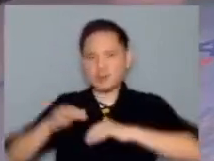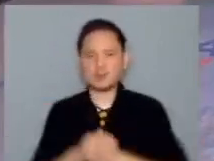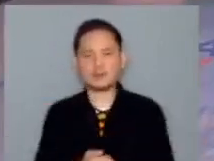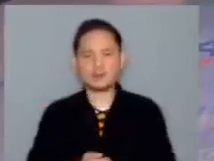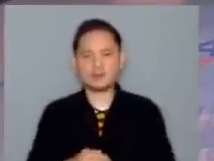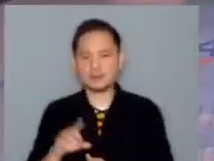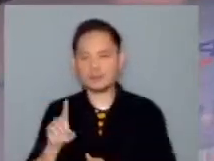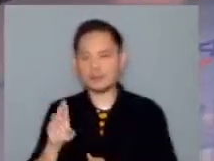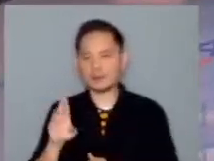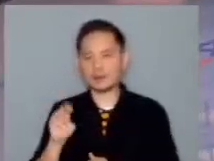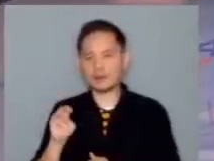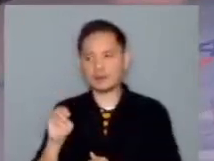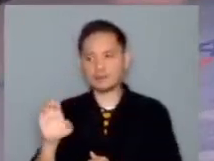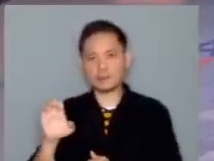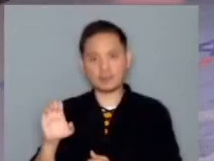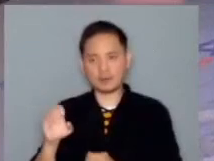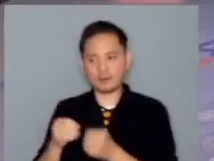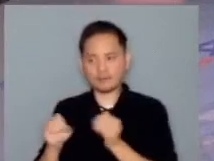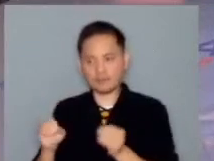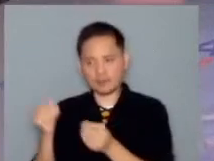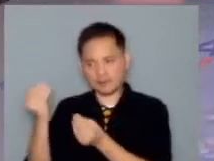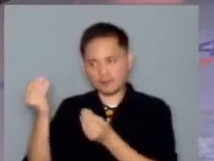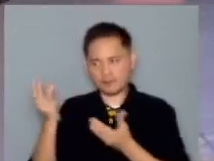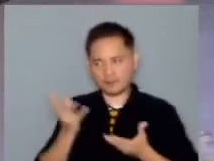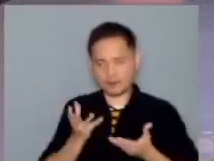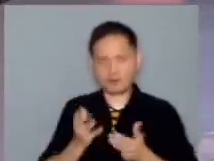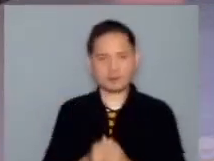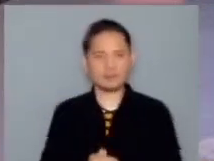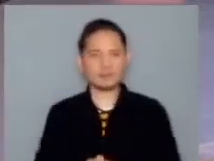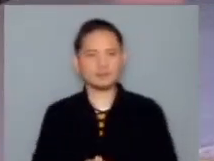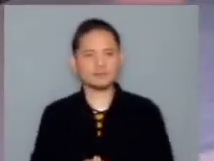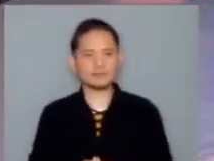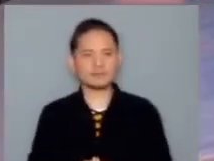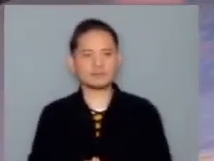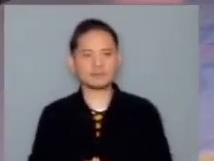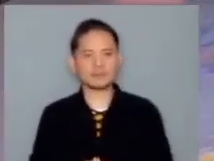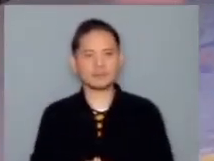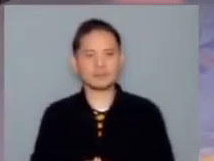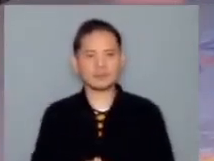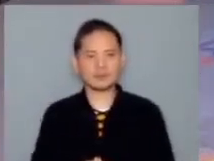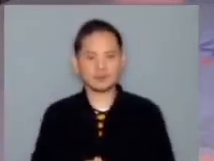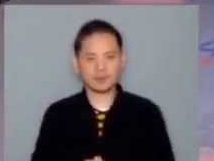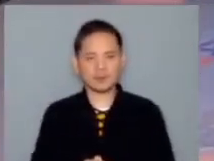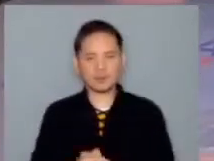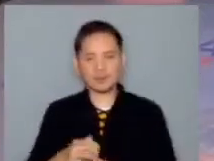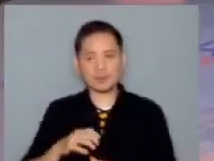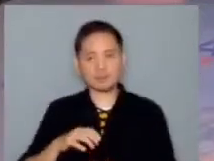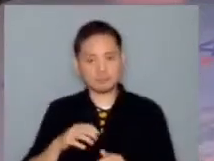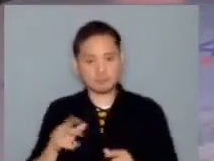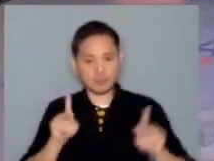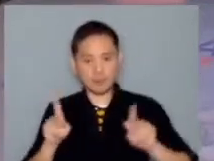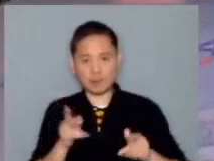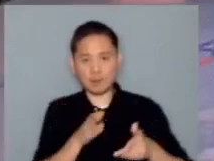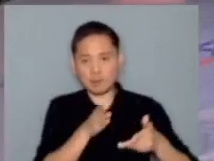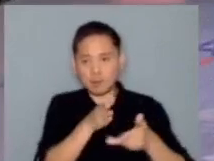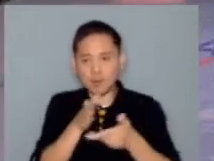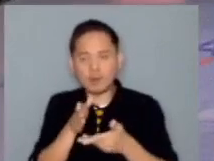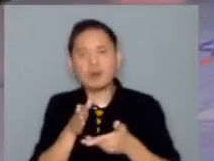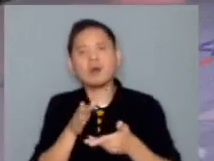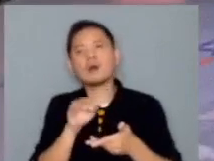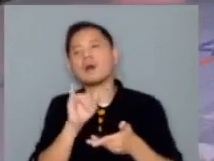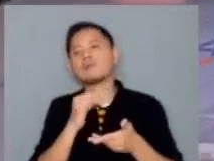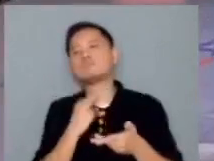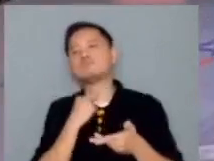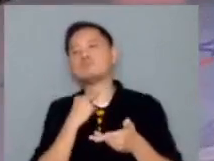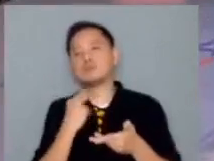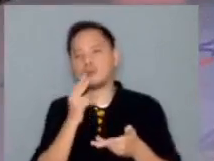Management Office o NDRRMO. Inikutan ng grupo ang Cagayan River hanggang sa bukana ng ilog sa bayan ng Apari.